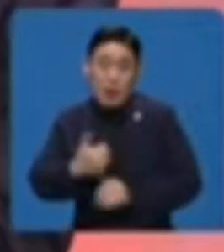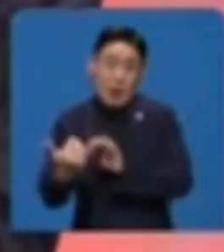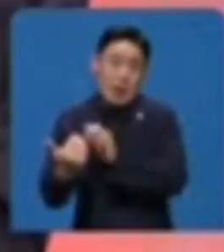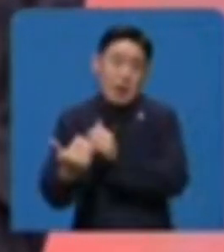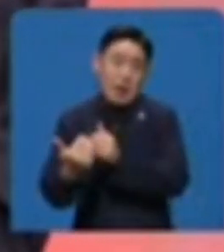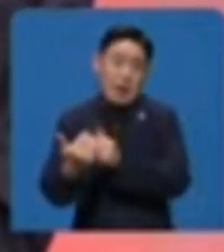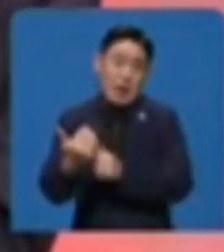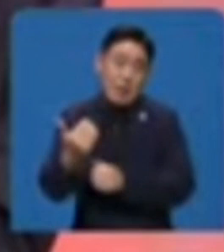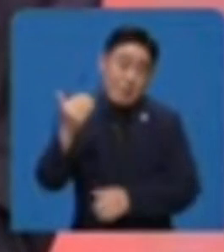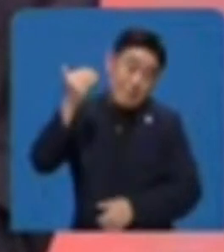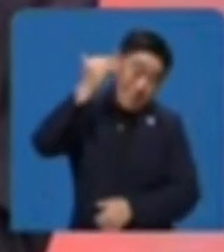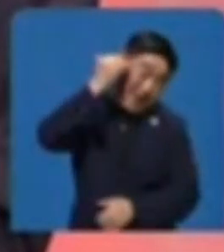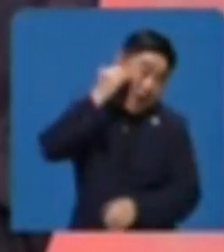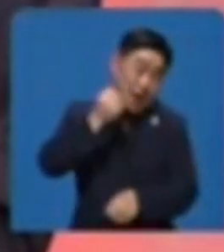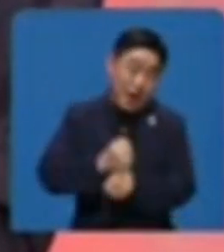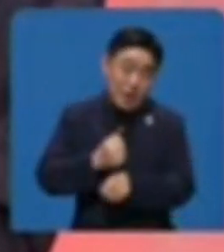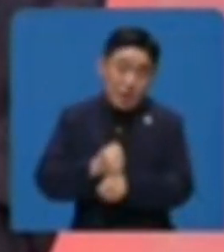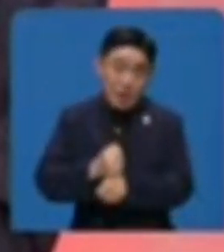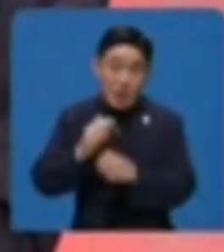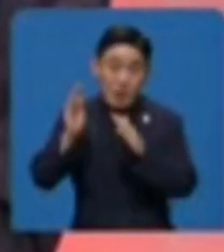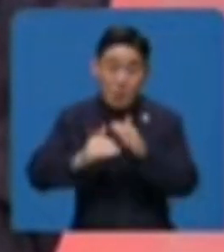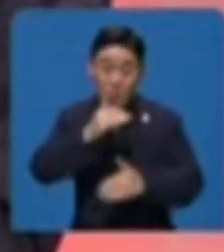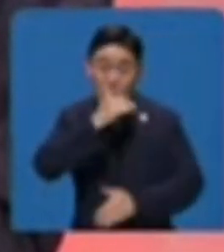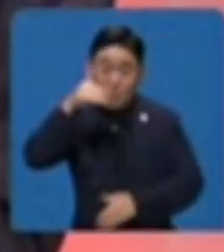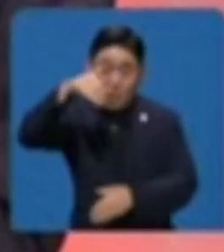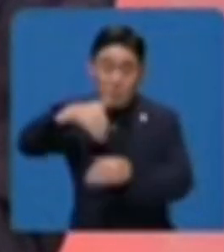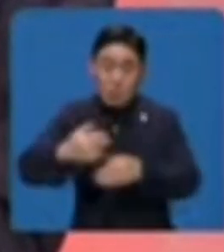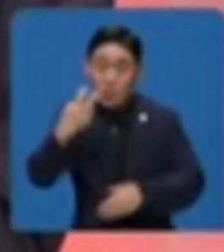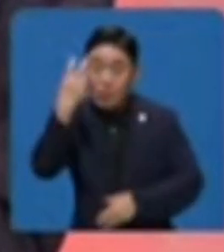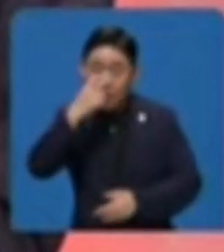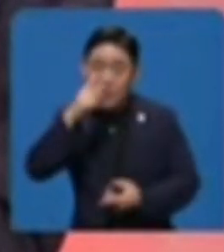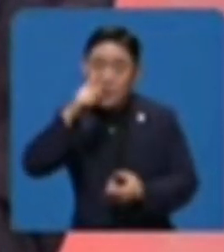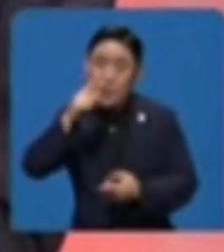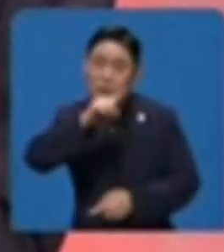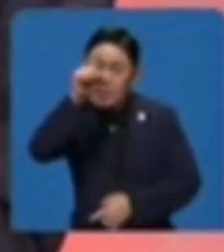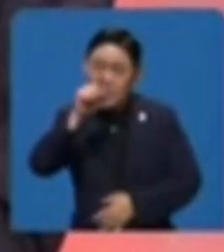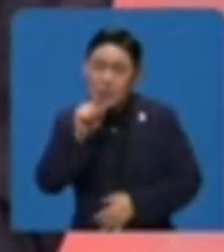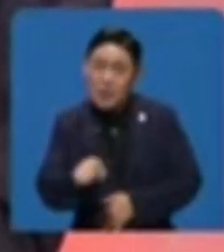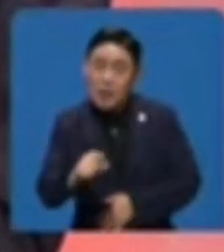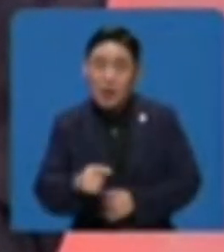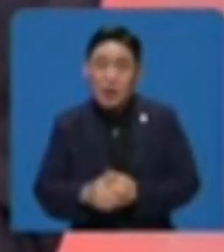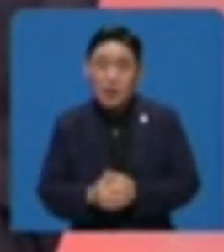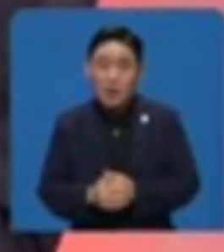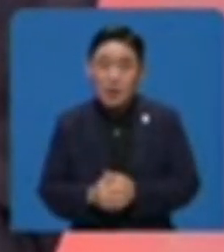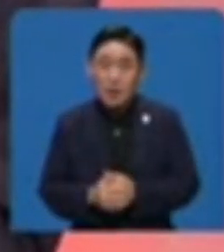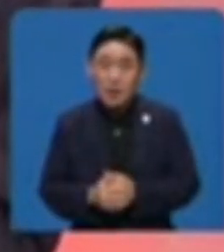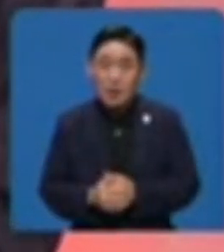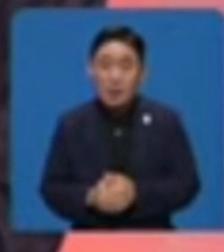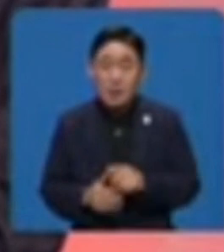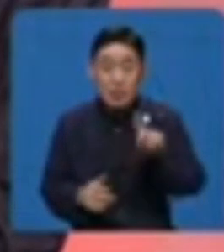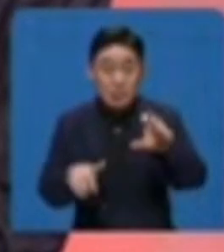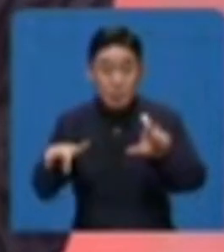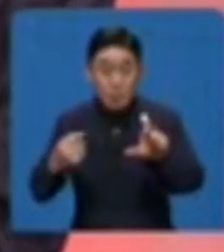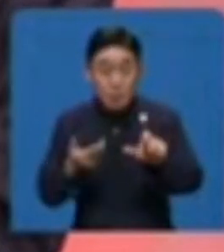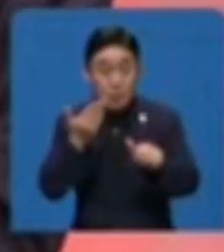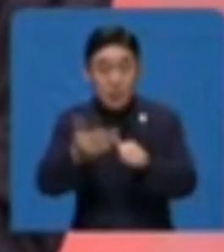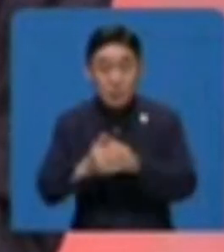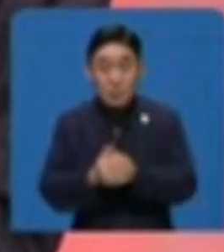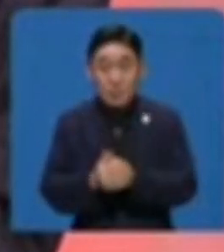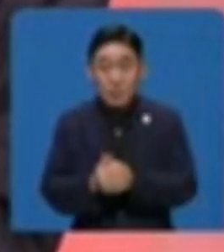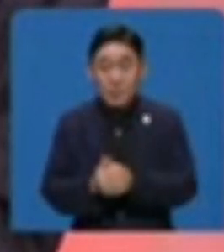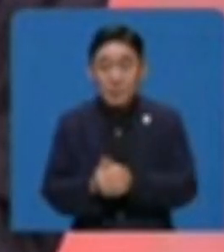과연 공정한 선거 관리인가? 이 부분에 관해서 의견을 듣고 싶습니다. 네, 사회자 직권으로 제가 15초 드리겠습니다.